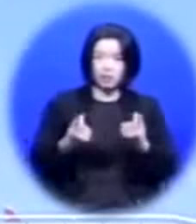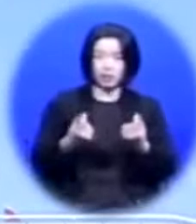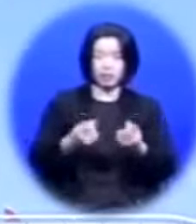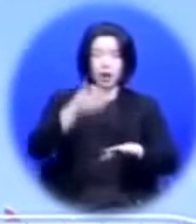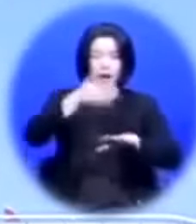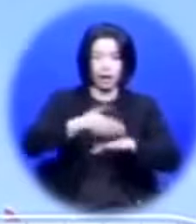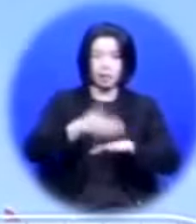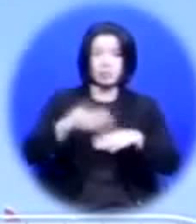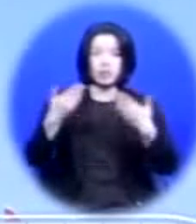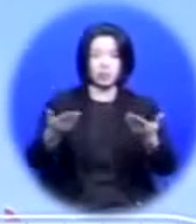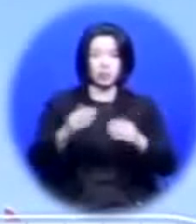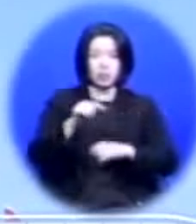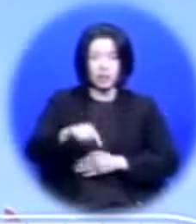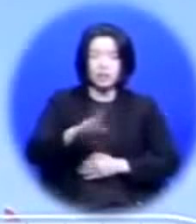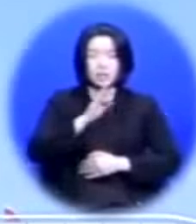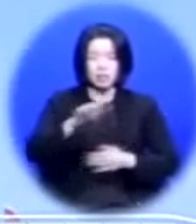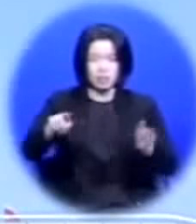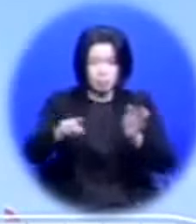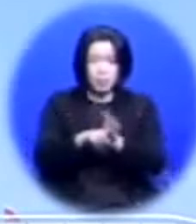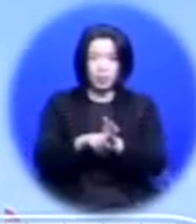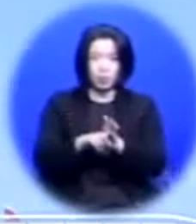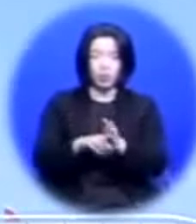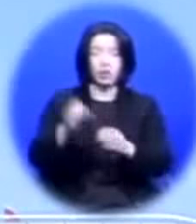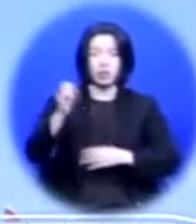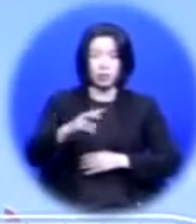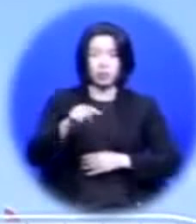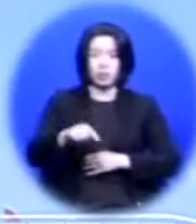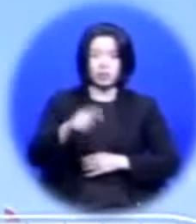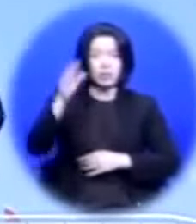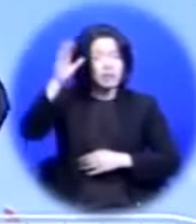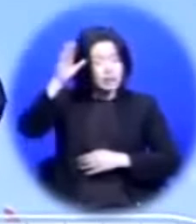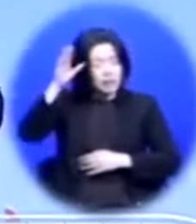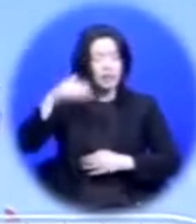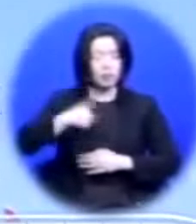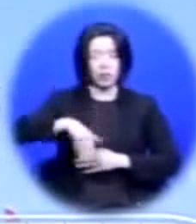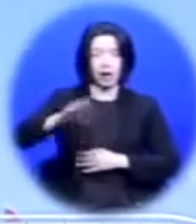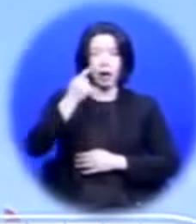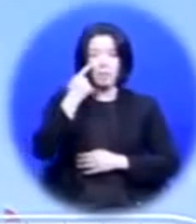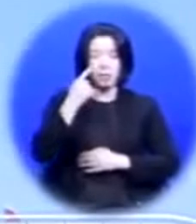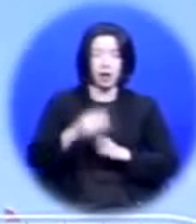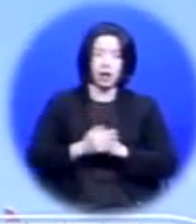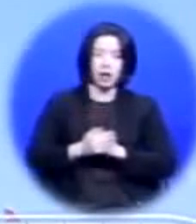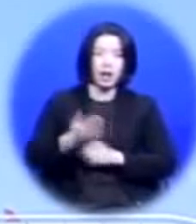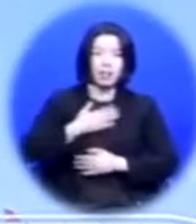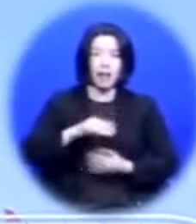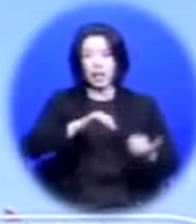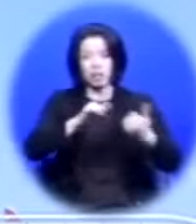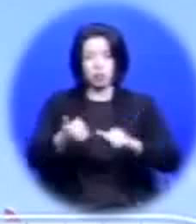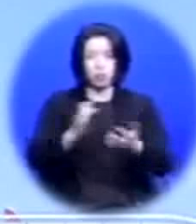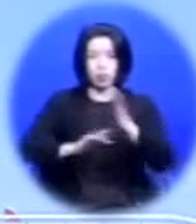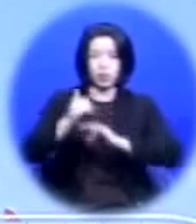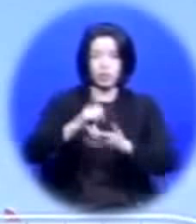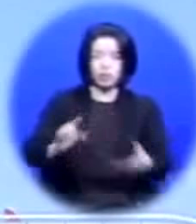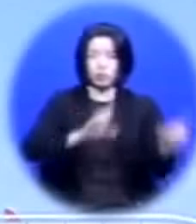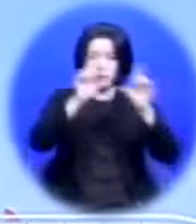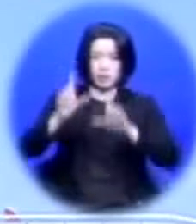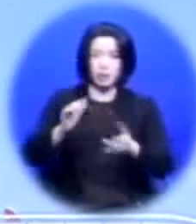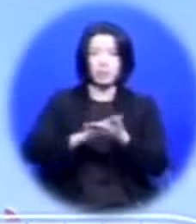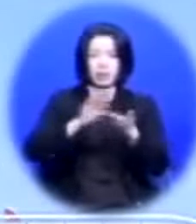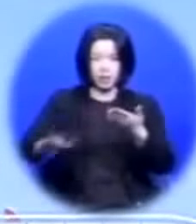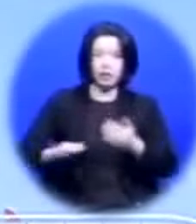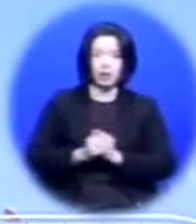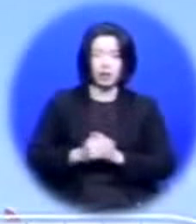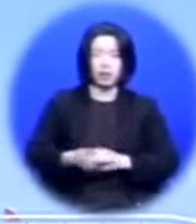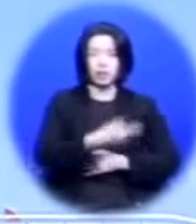감사하고 그 사실을 믿고 그리고 그렇게 기대하며 나가 보십시오 나는 죽고 예수로 삽니다